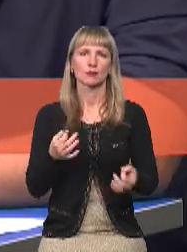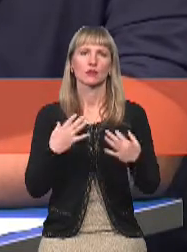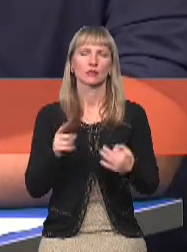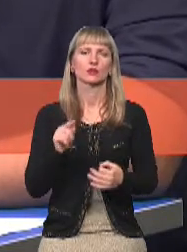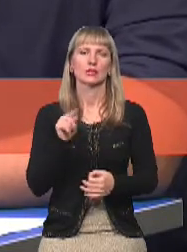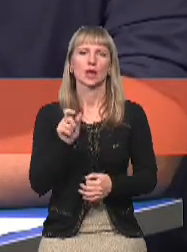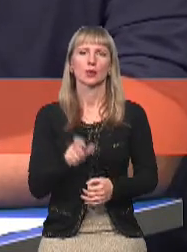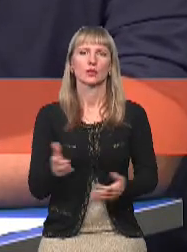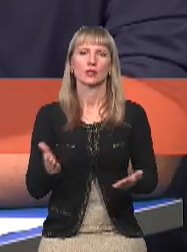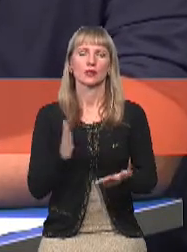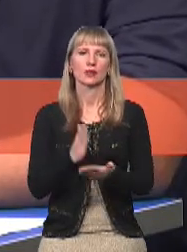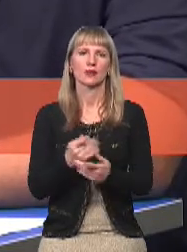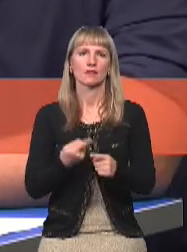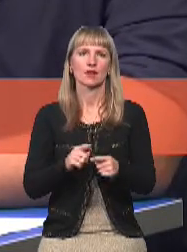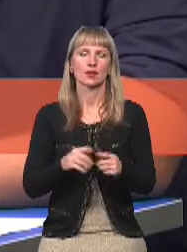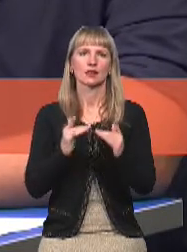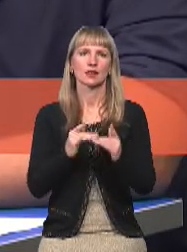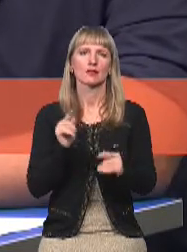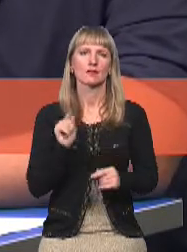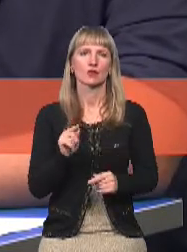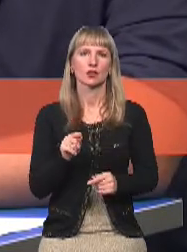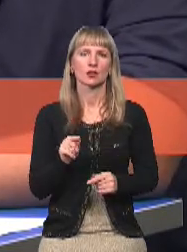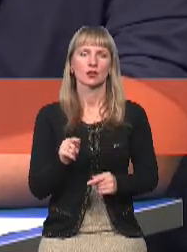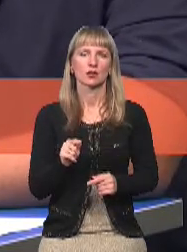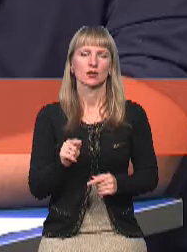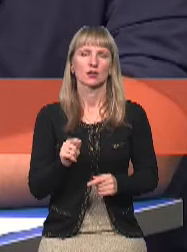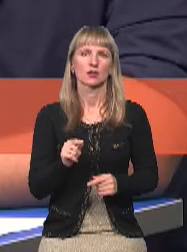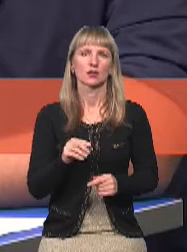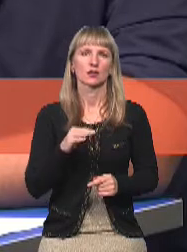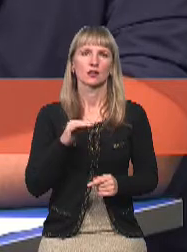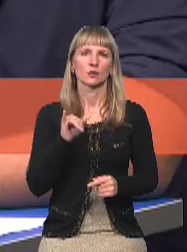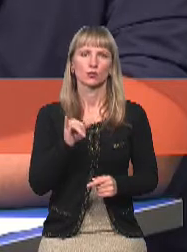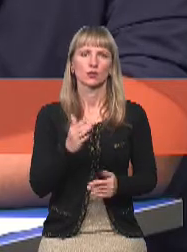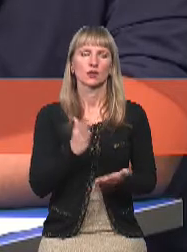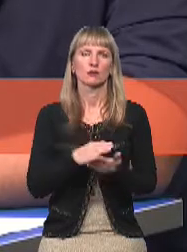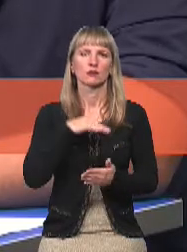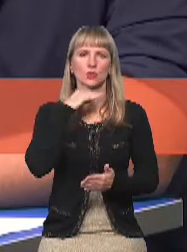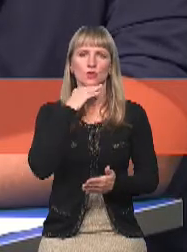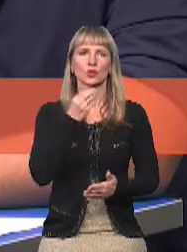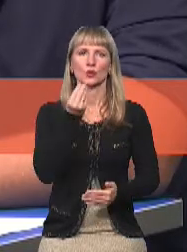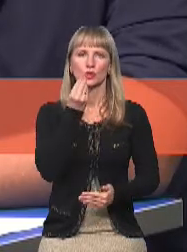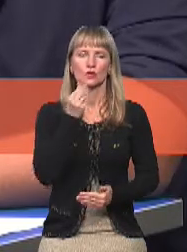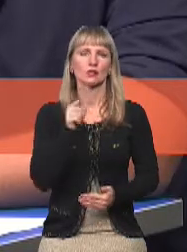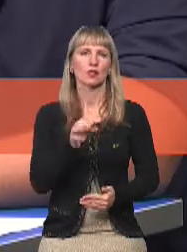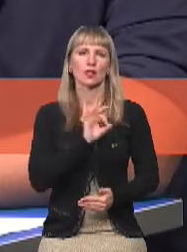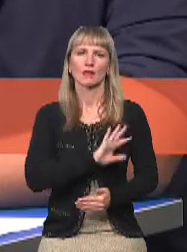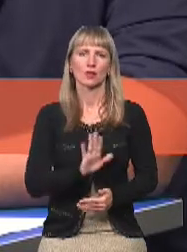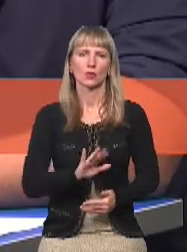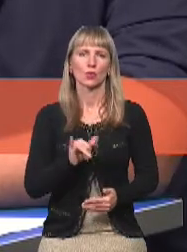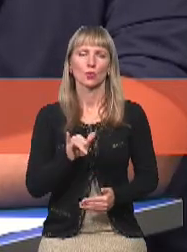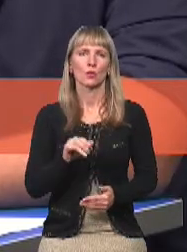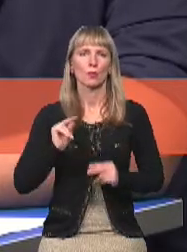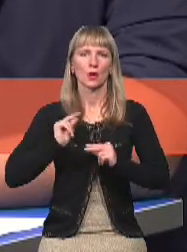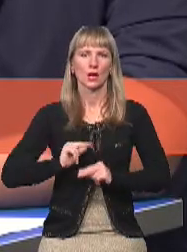що ці люди, які перебувають в цьому інтернаті, вони достатньо в них їжі, вони не використовуються у